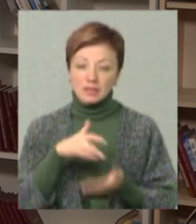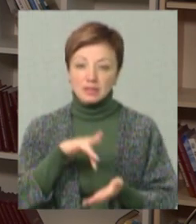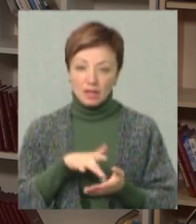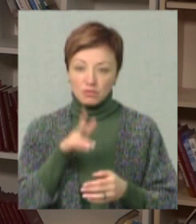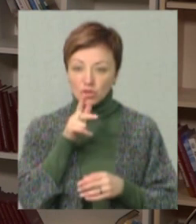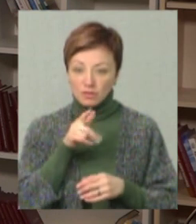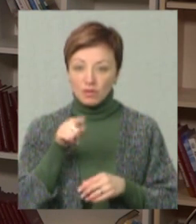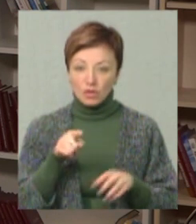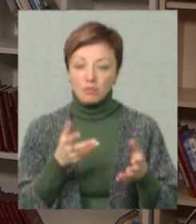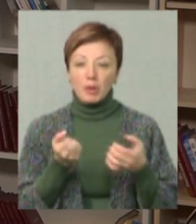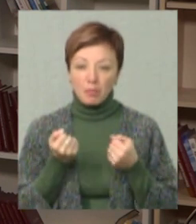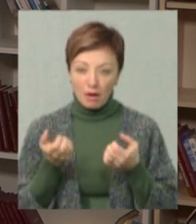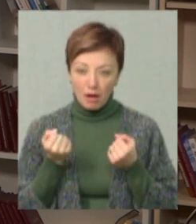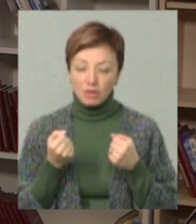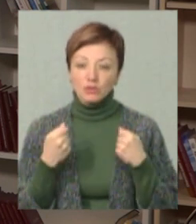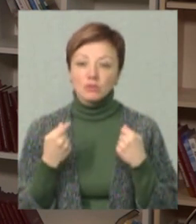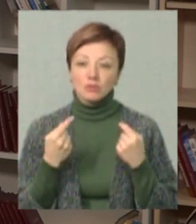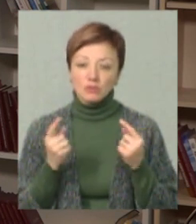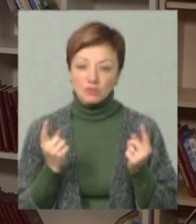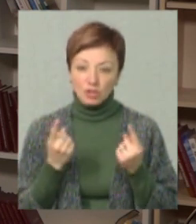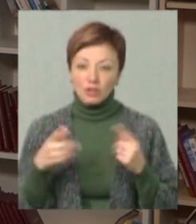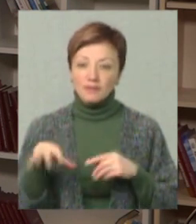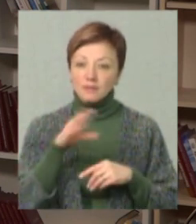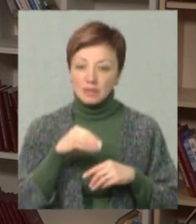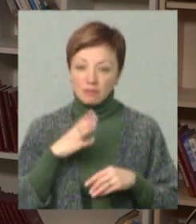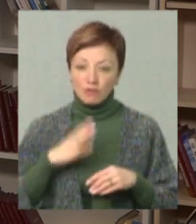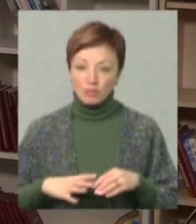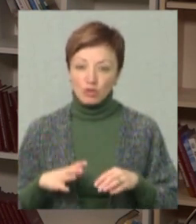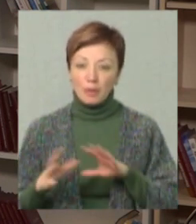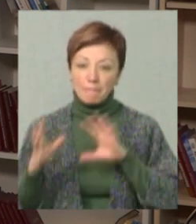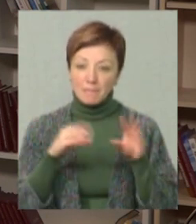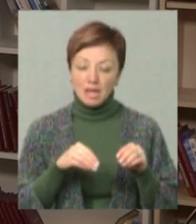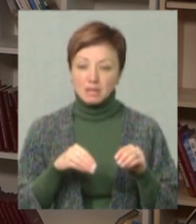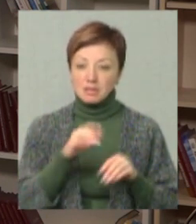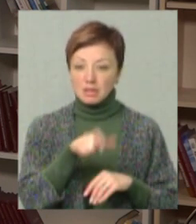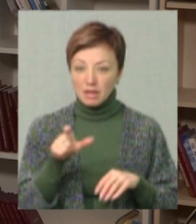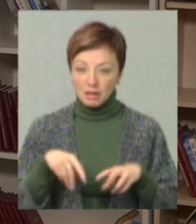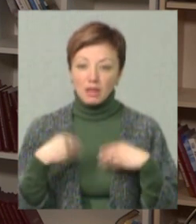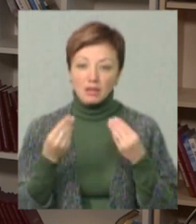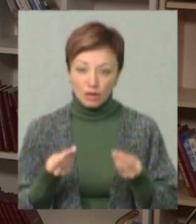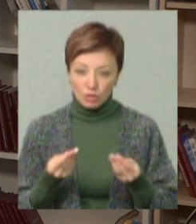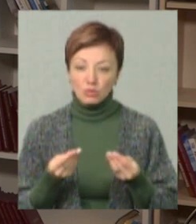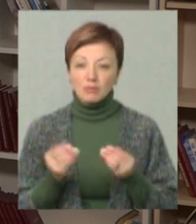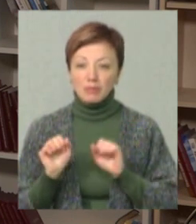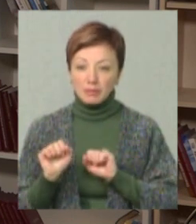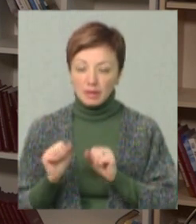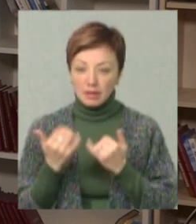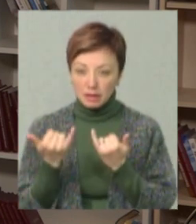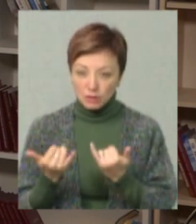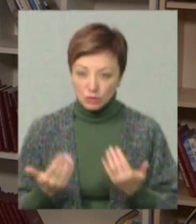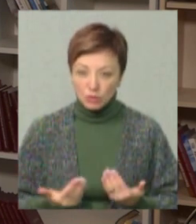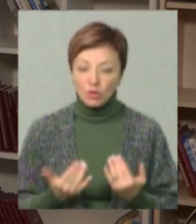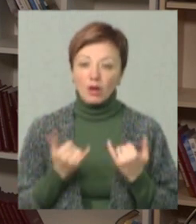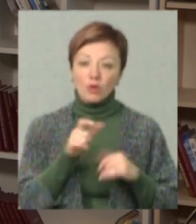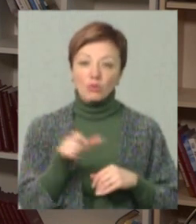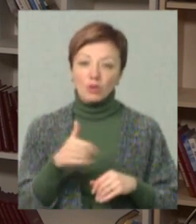переселенців і надають прихисток. Однак для людей, які хочуть мати своє окреме гніздечко, це, направду, велика